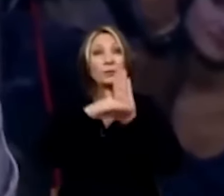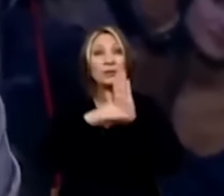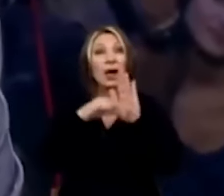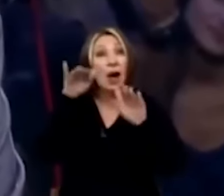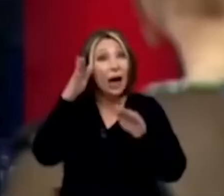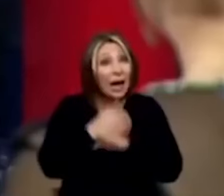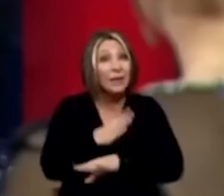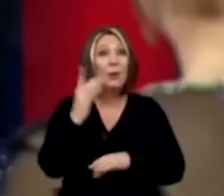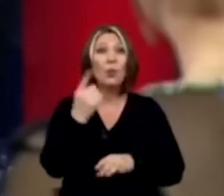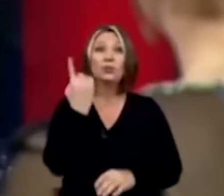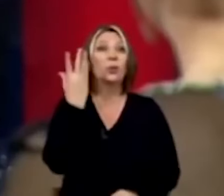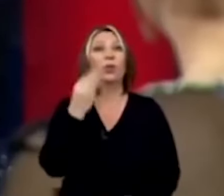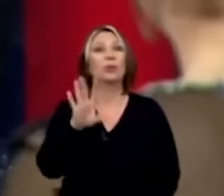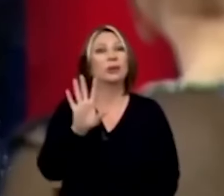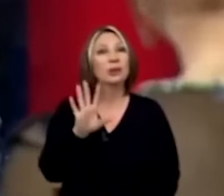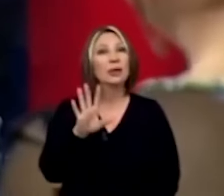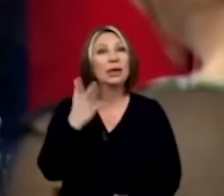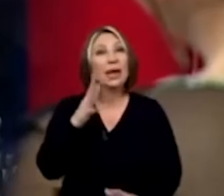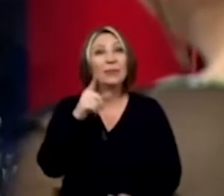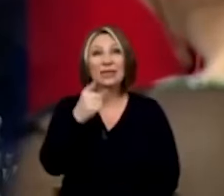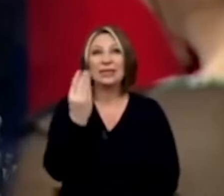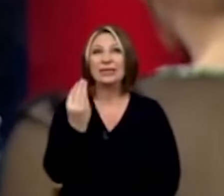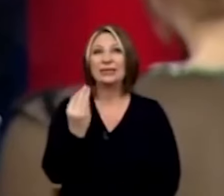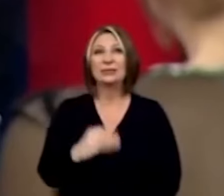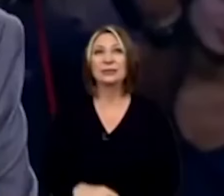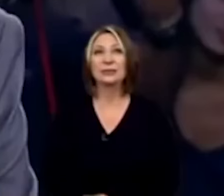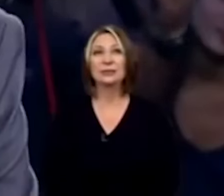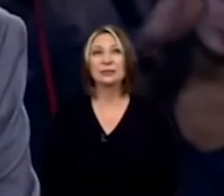hakikaten böyle bir şey olmadı. Galiba sen ilksin abi.